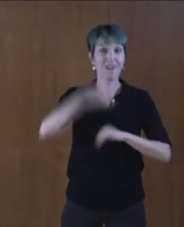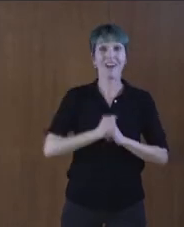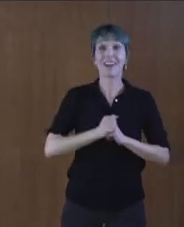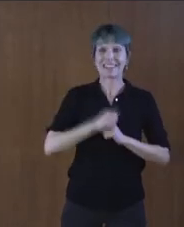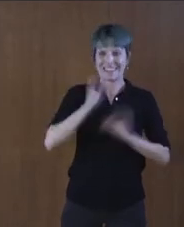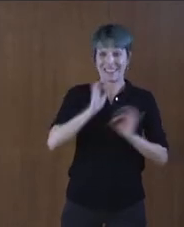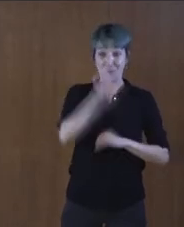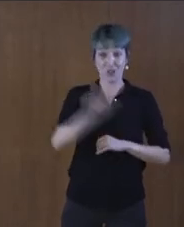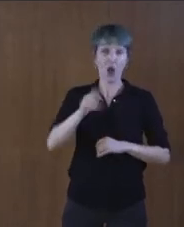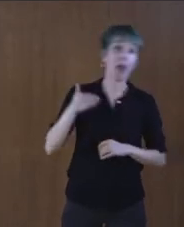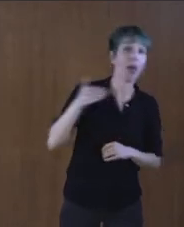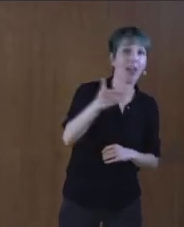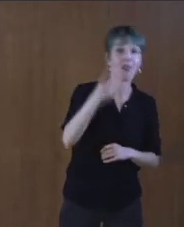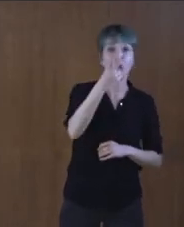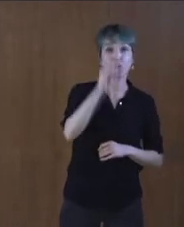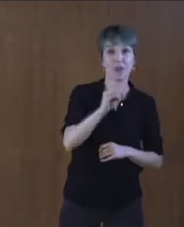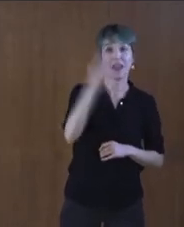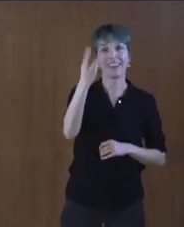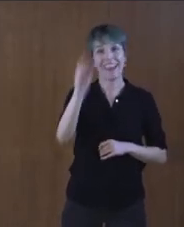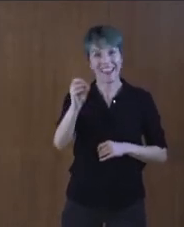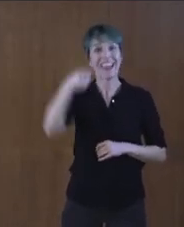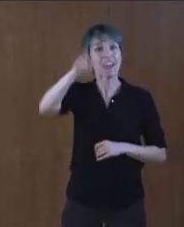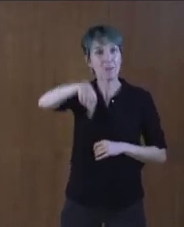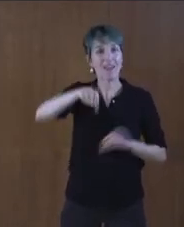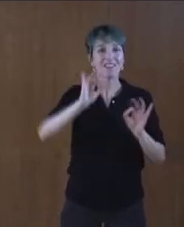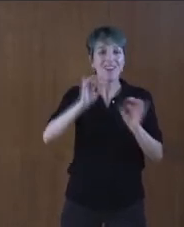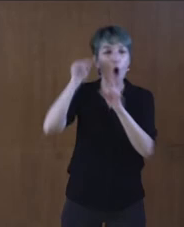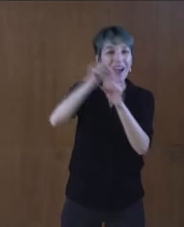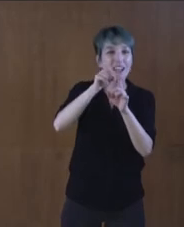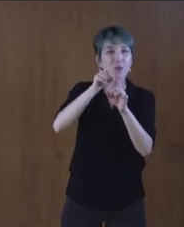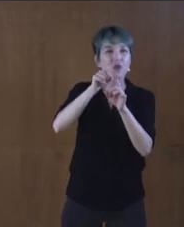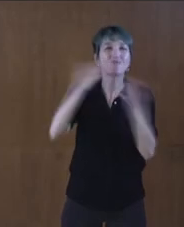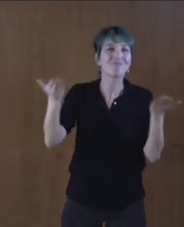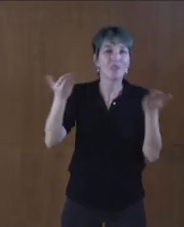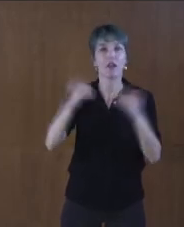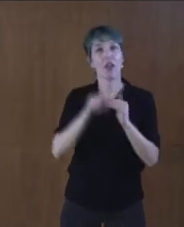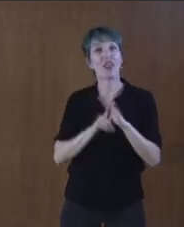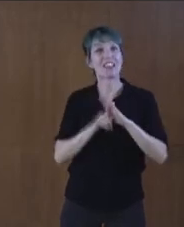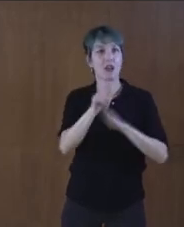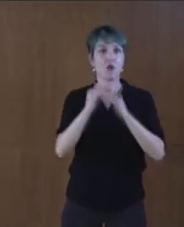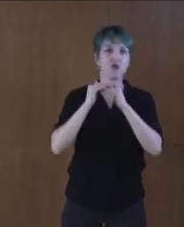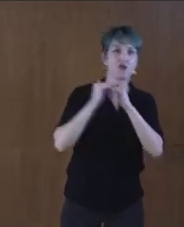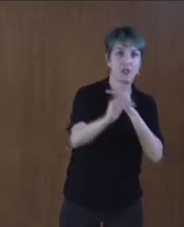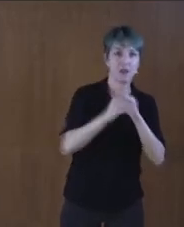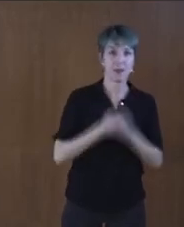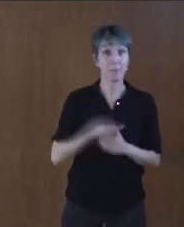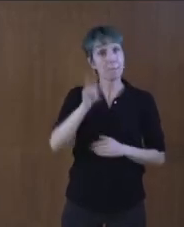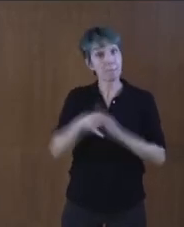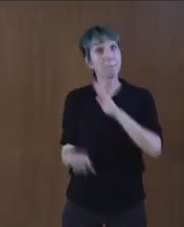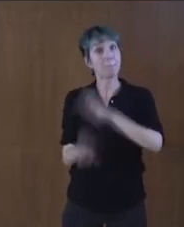els seus objectius de desenvolupament sostenible. Hem creat la Universitat